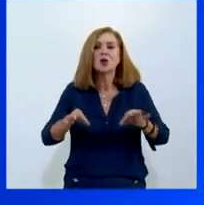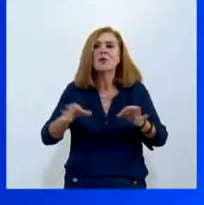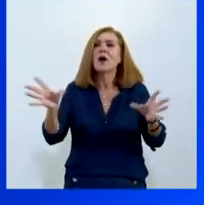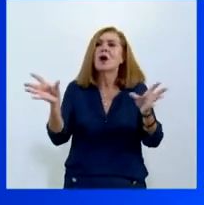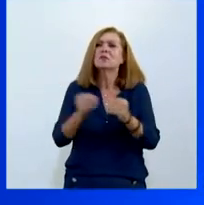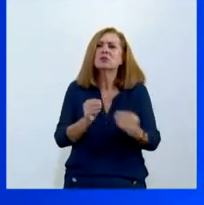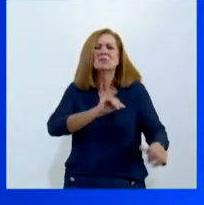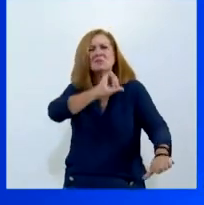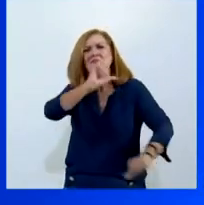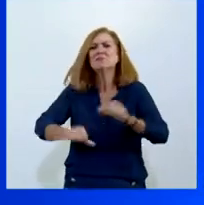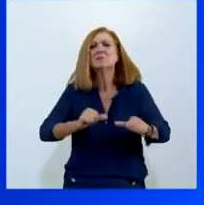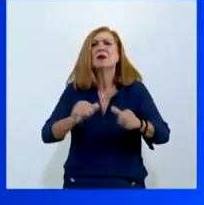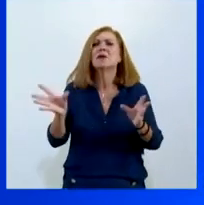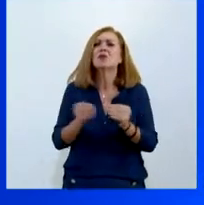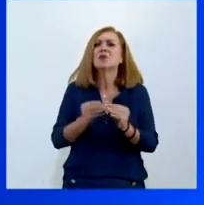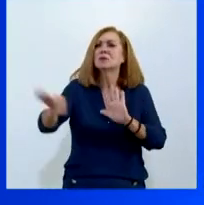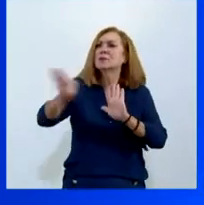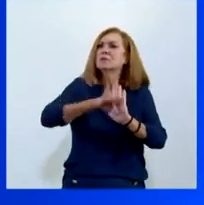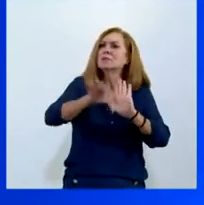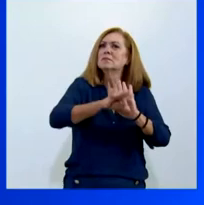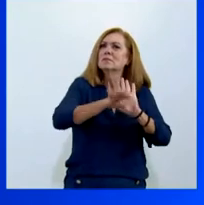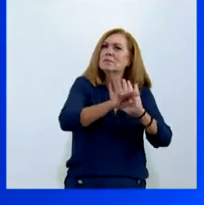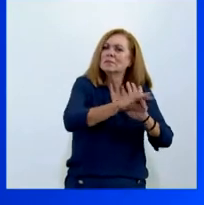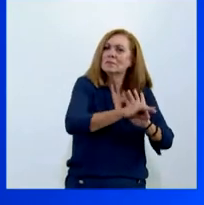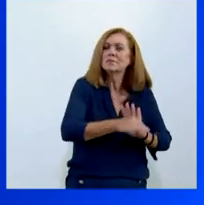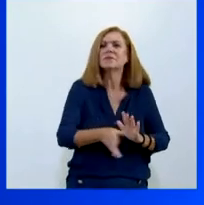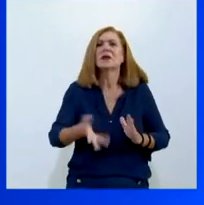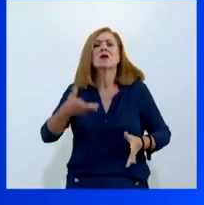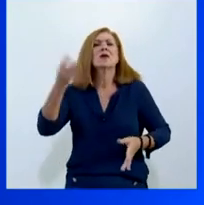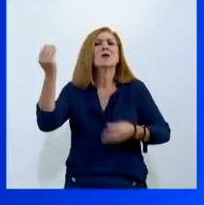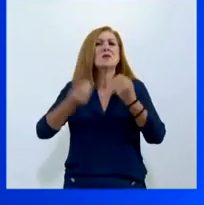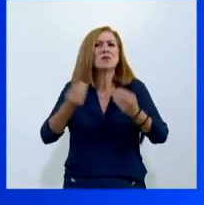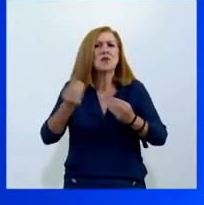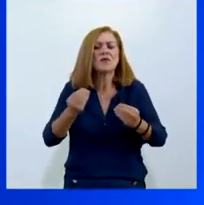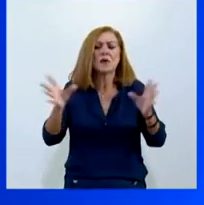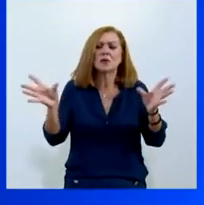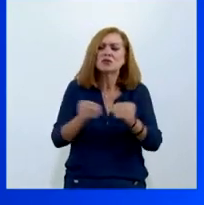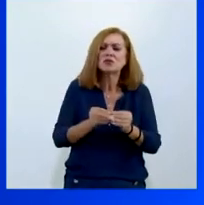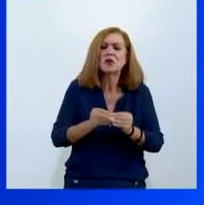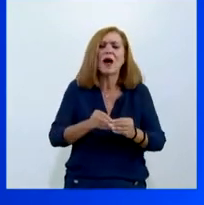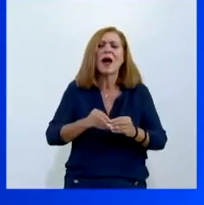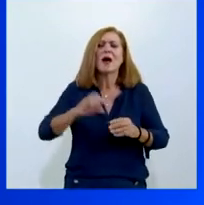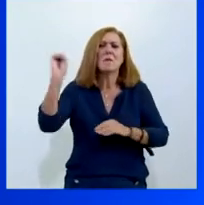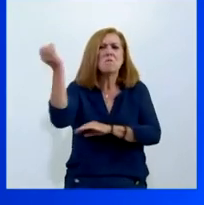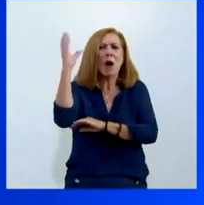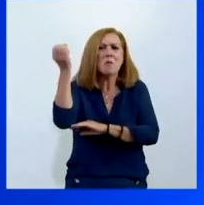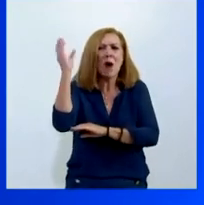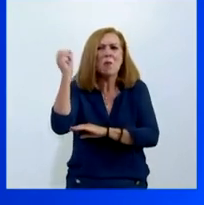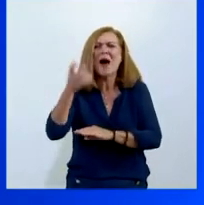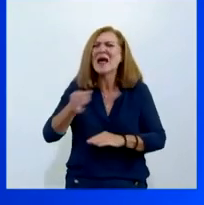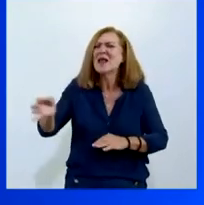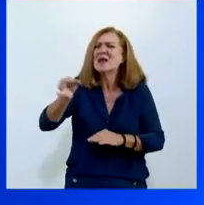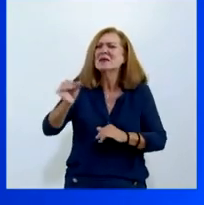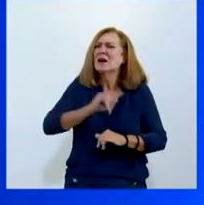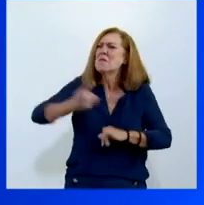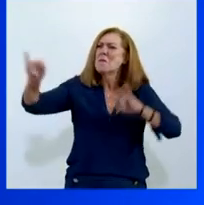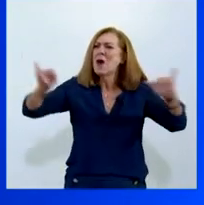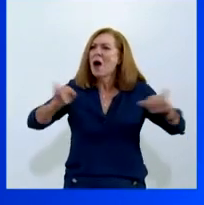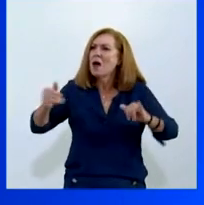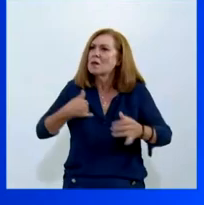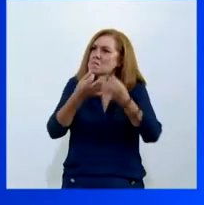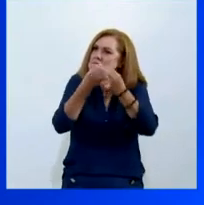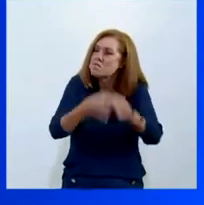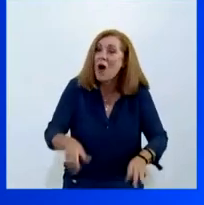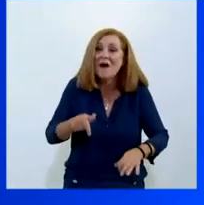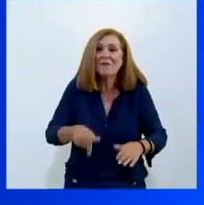στην αγορά εργασίας. Λύσαμε ζητήματα που έχουν να κάνουν με λειτουργία του ΕΚΑΒ στα ακριτικά νησιά. Όλα αυτά τα κάναμε σε